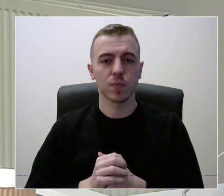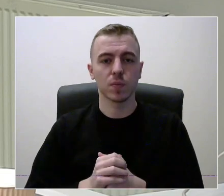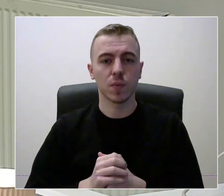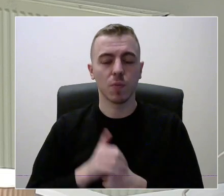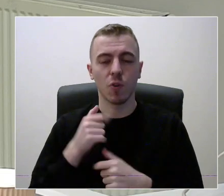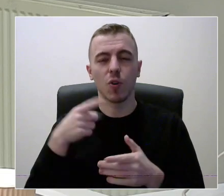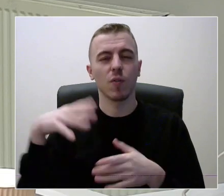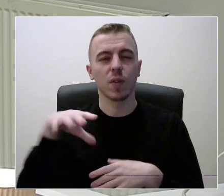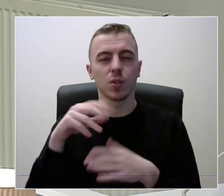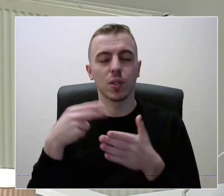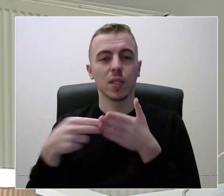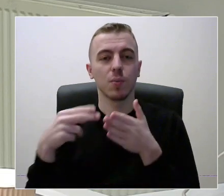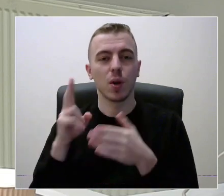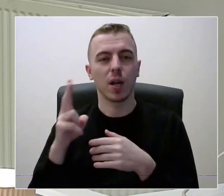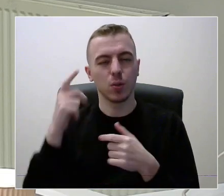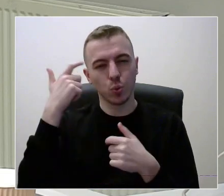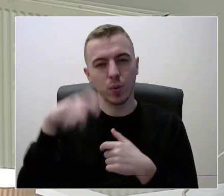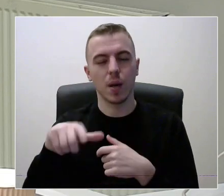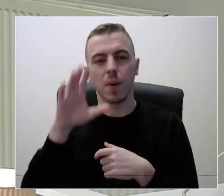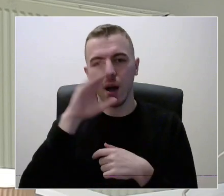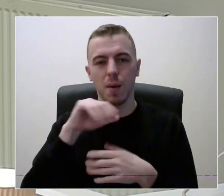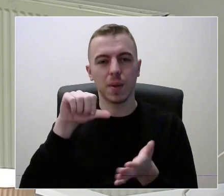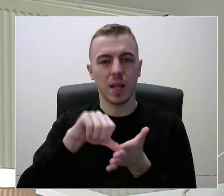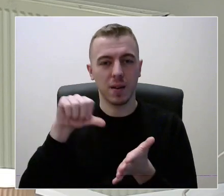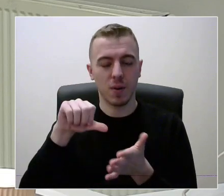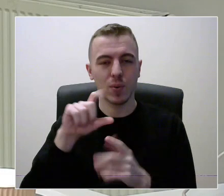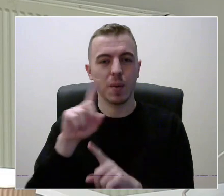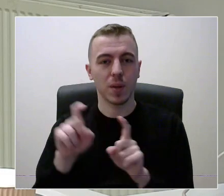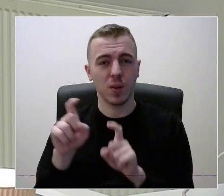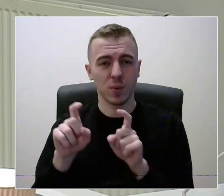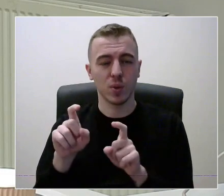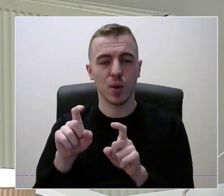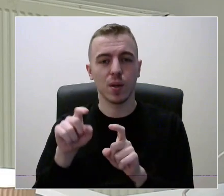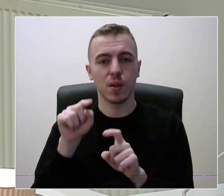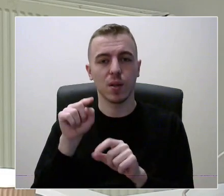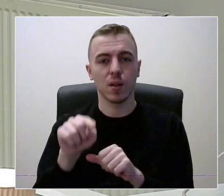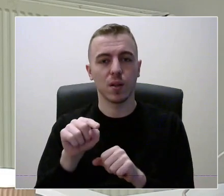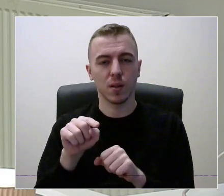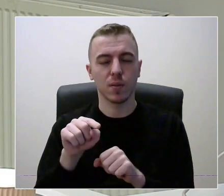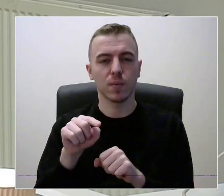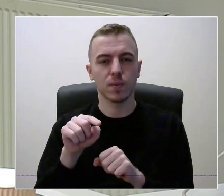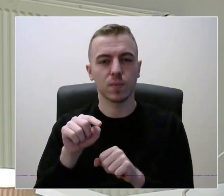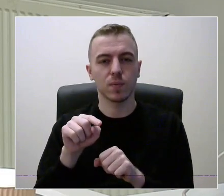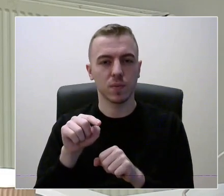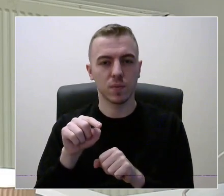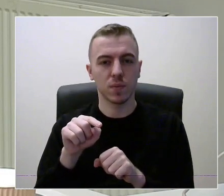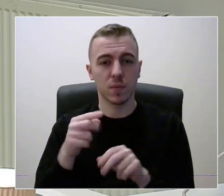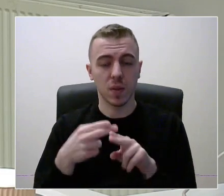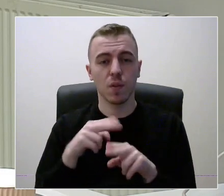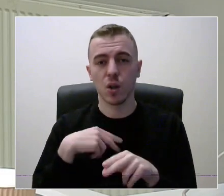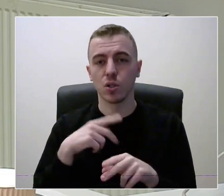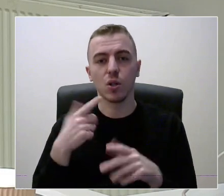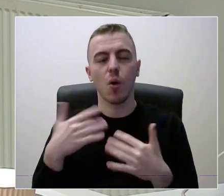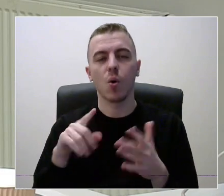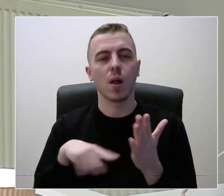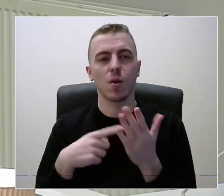kurios geba ir gali dalyvauti apklausoje ir atlikti tam tuos darbus, dėl kurių apklausimą, tai aš tada ir nekelčiau klausimą.